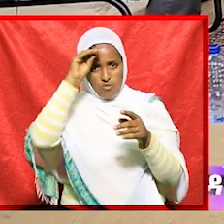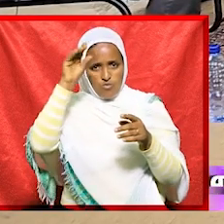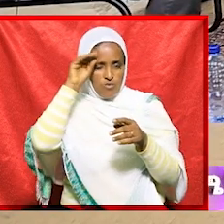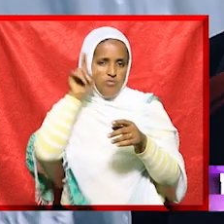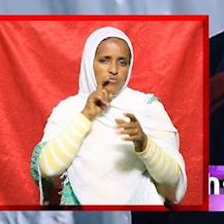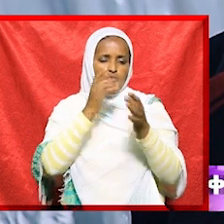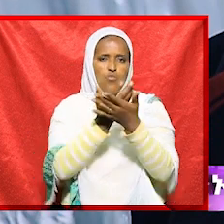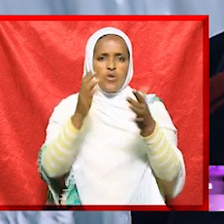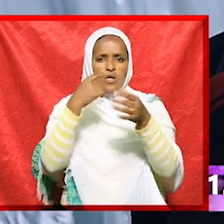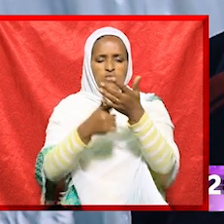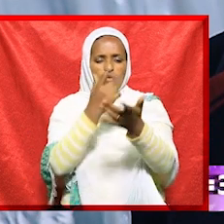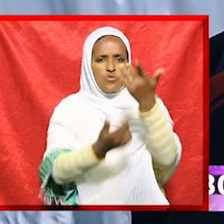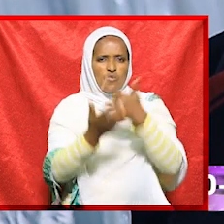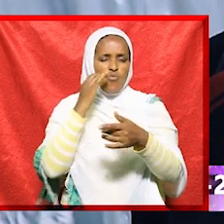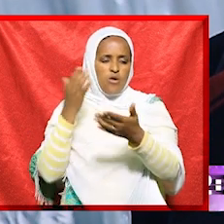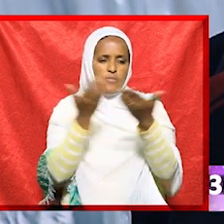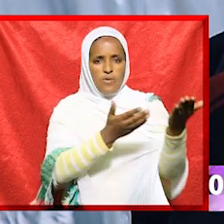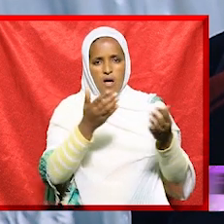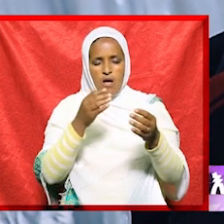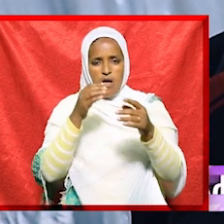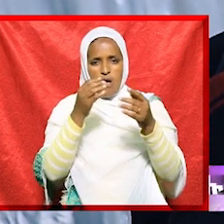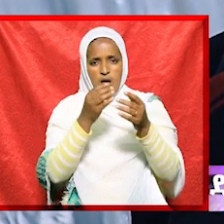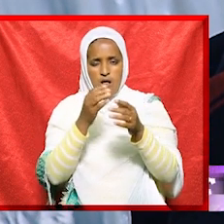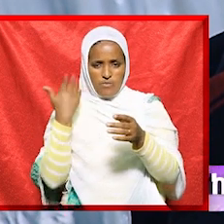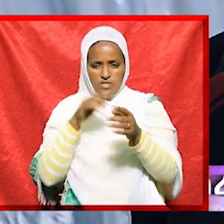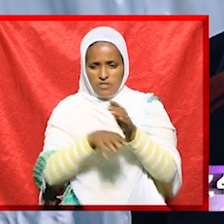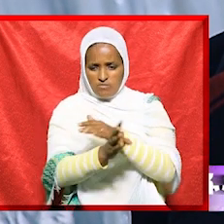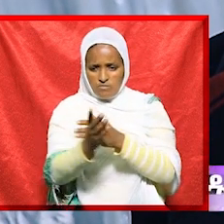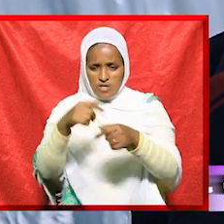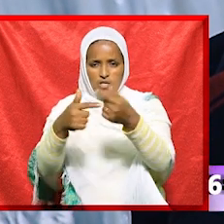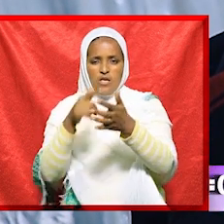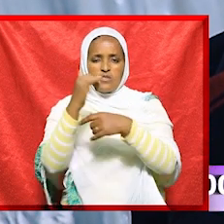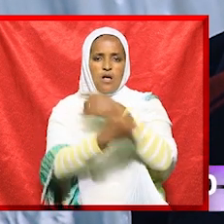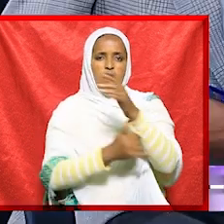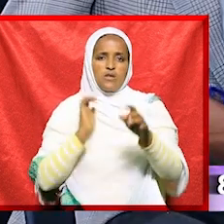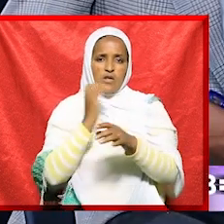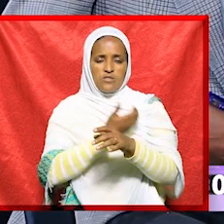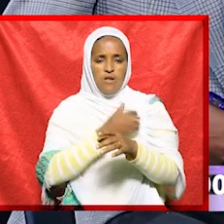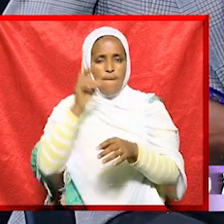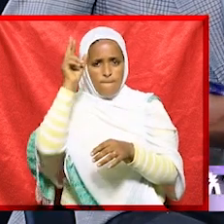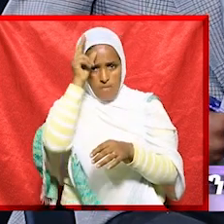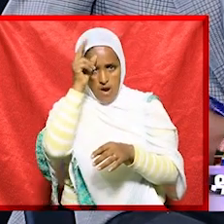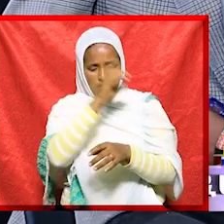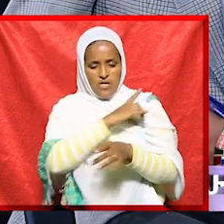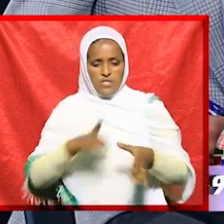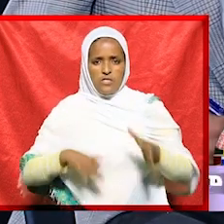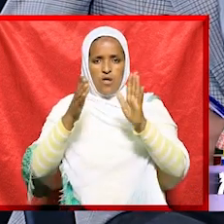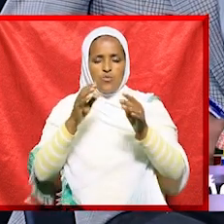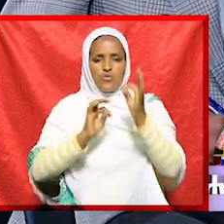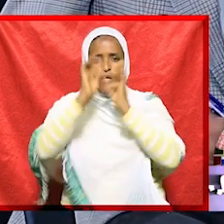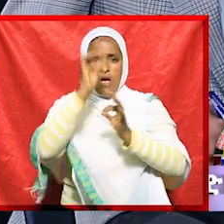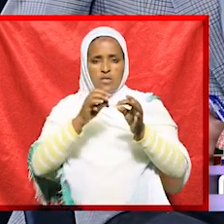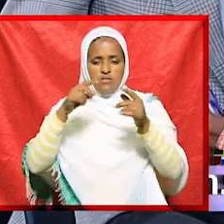ጉዳይ እንደዚህ ለውይይትም እንኳን የሚበቃ አጀንዳ አልነበረም። ነገር ግን ውስጥ ለውስጥ እየሄደ የሀገራችንን ባህል ክርስቲያኖች ፊት የሚጣረስ